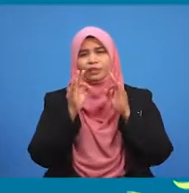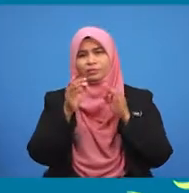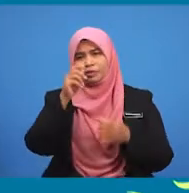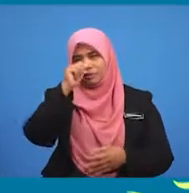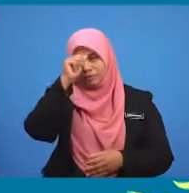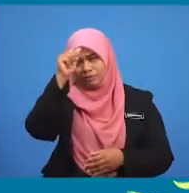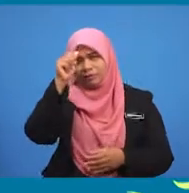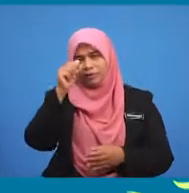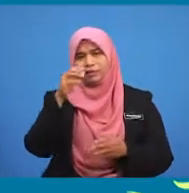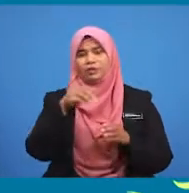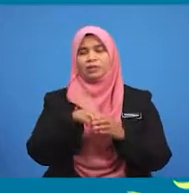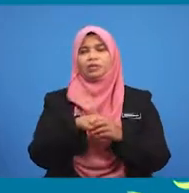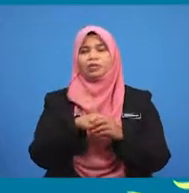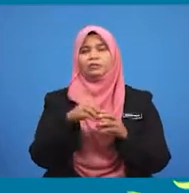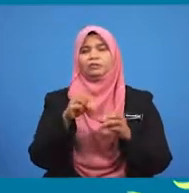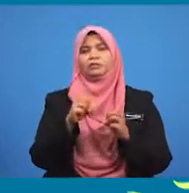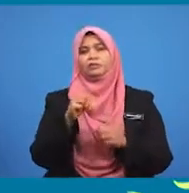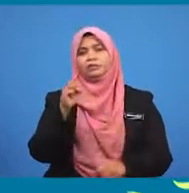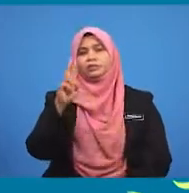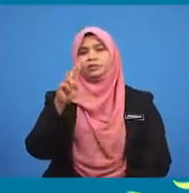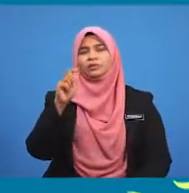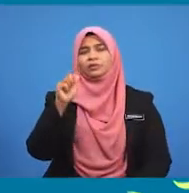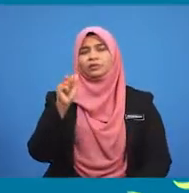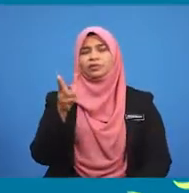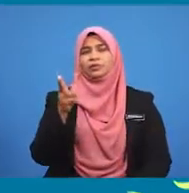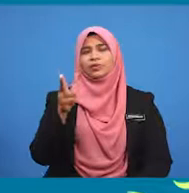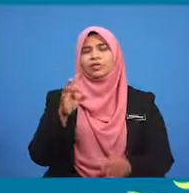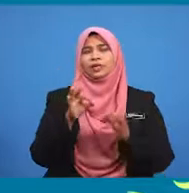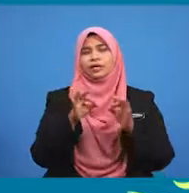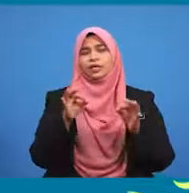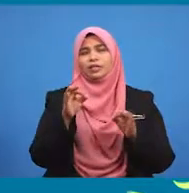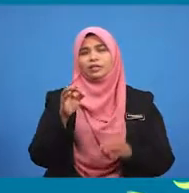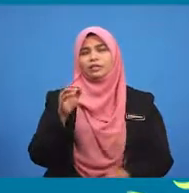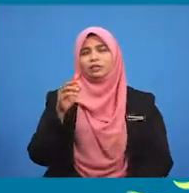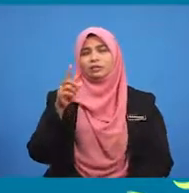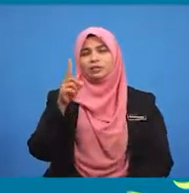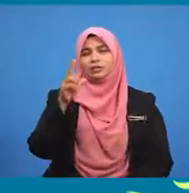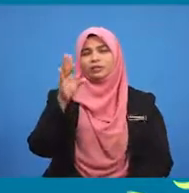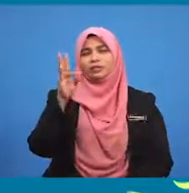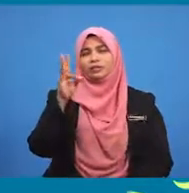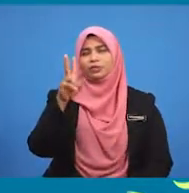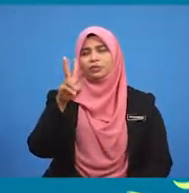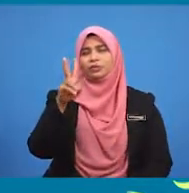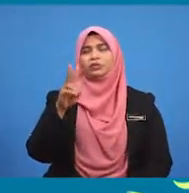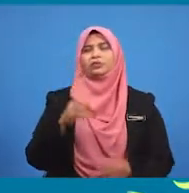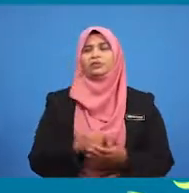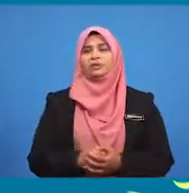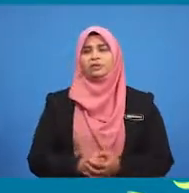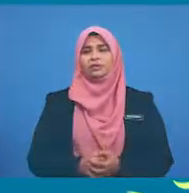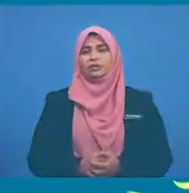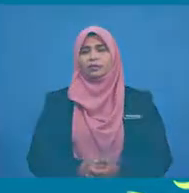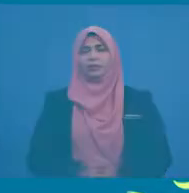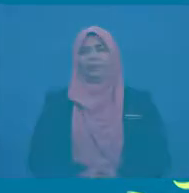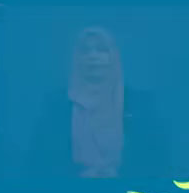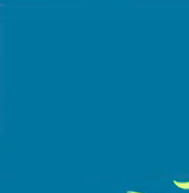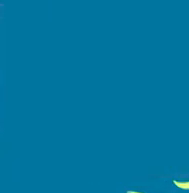taala dalam surah Al-A'raf ayat 172 yang berbunyi, A'udzu billahi